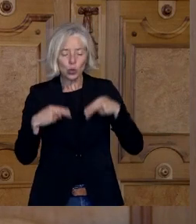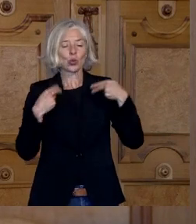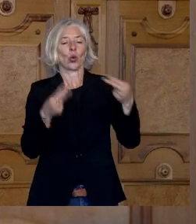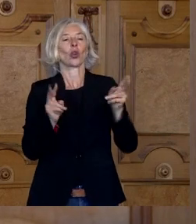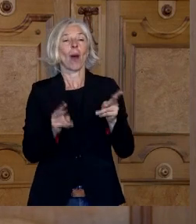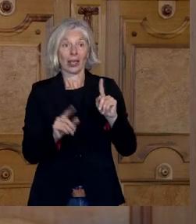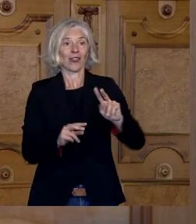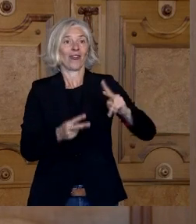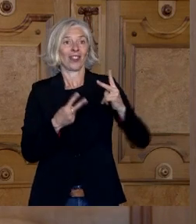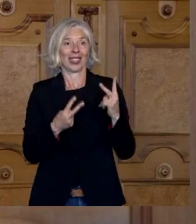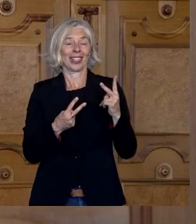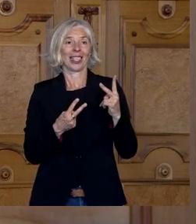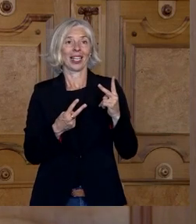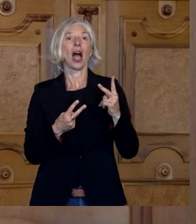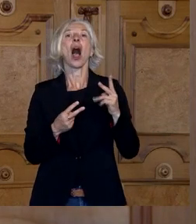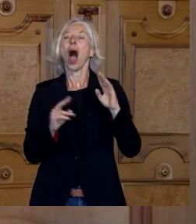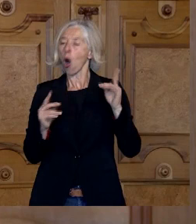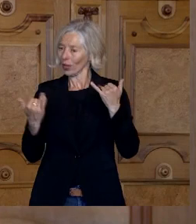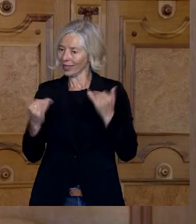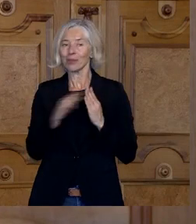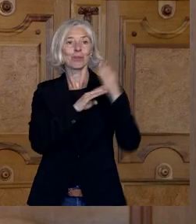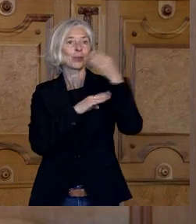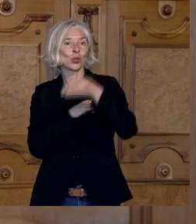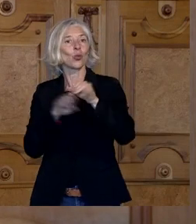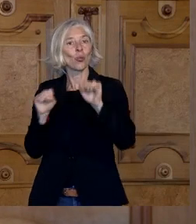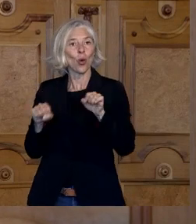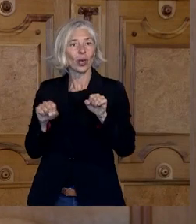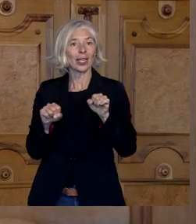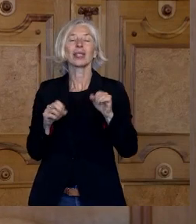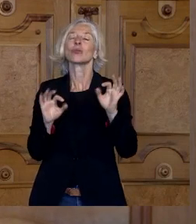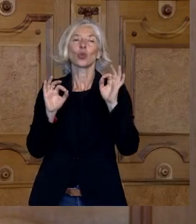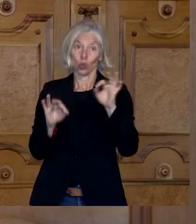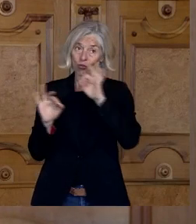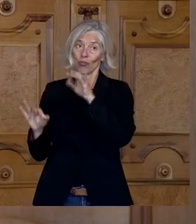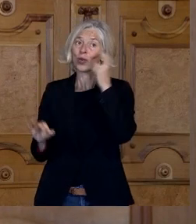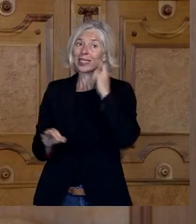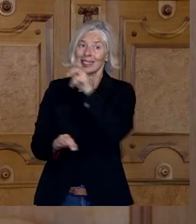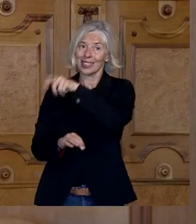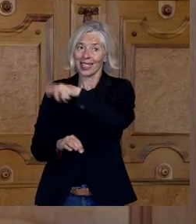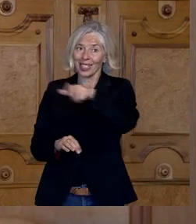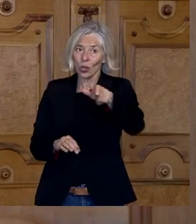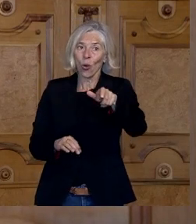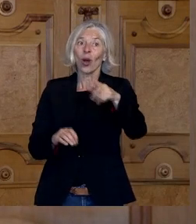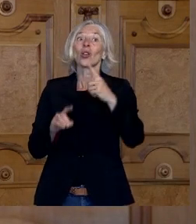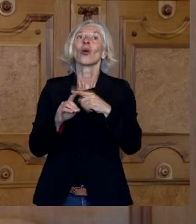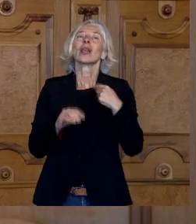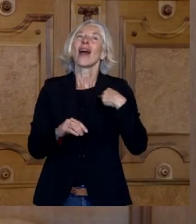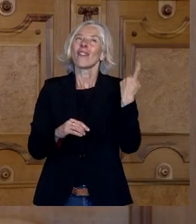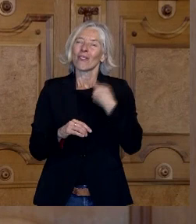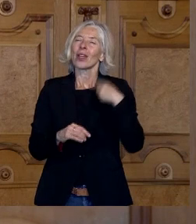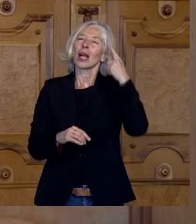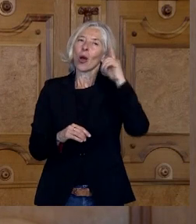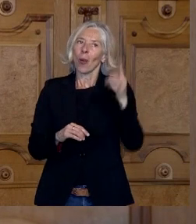für Mitarbeitende. Und es verbindet sich da schon auch der Glaube daran, dass der Weg der Besserung nun